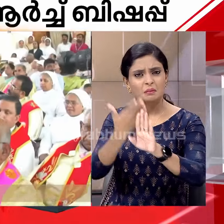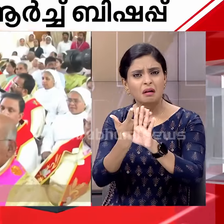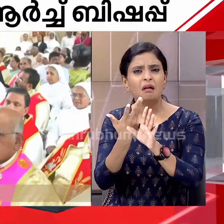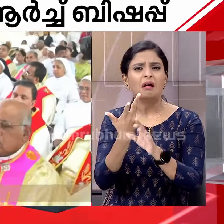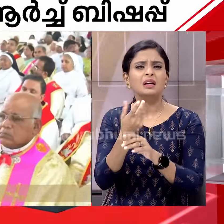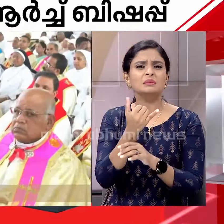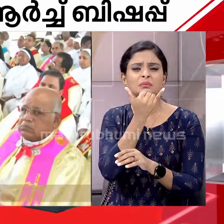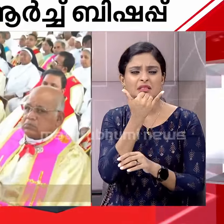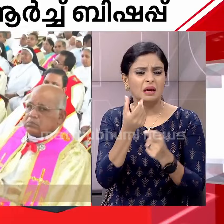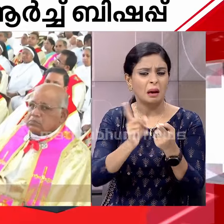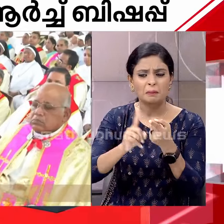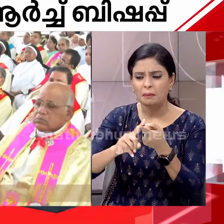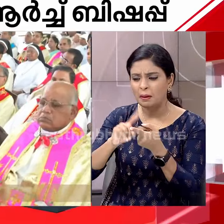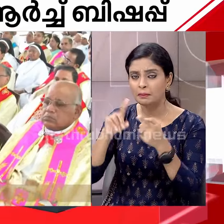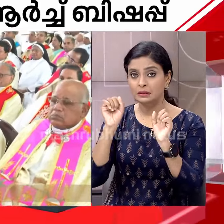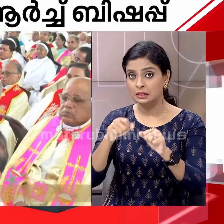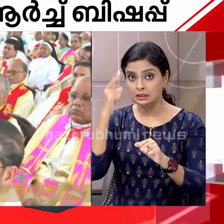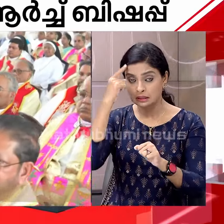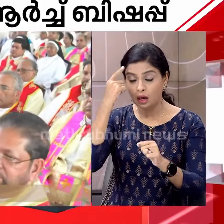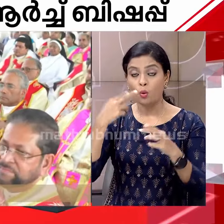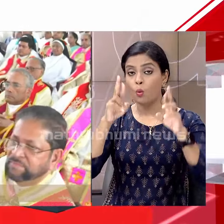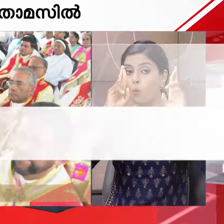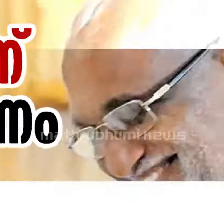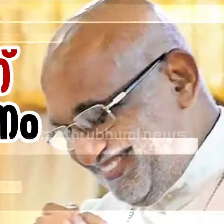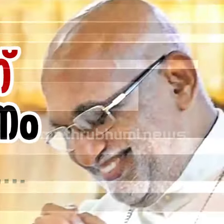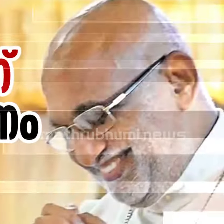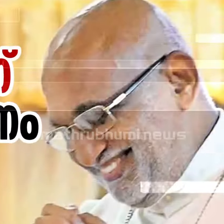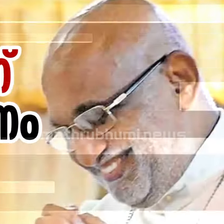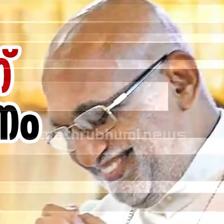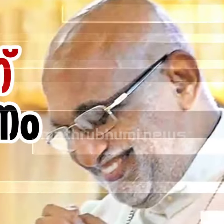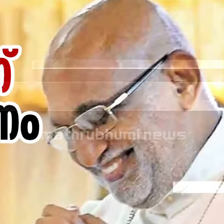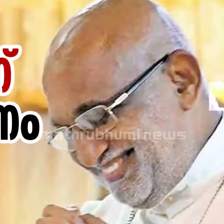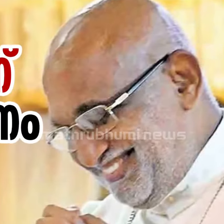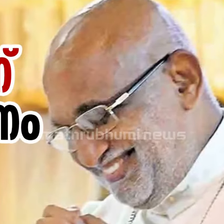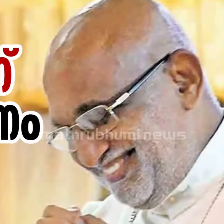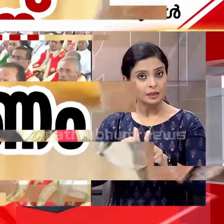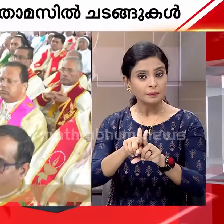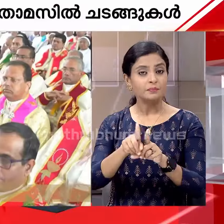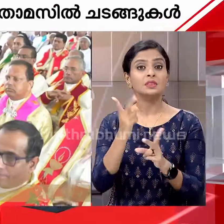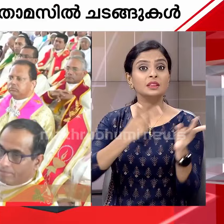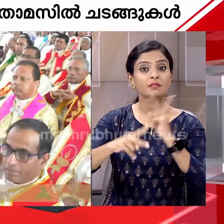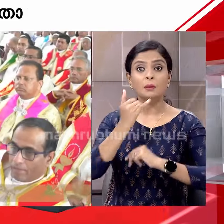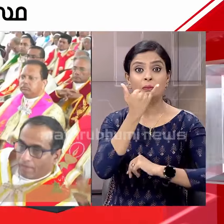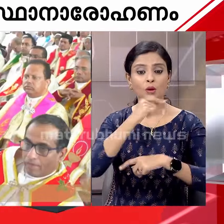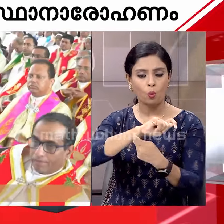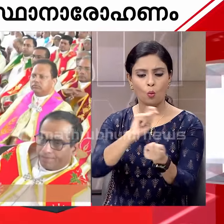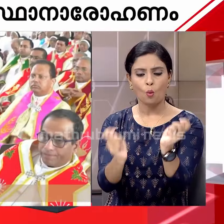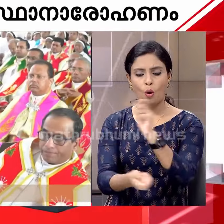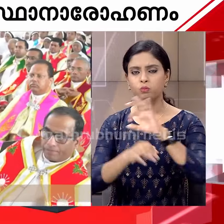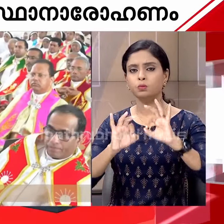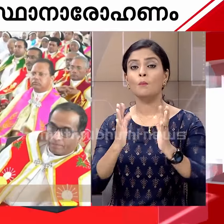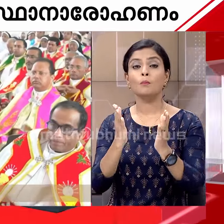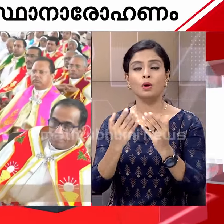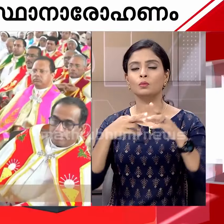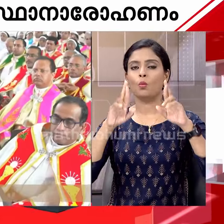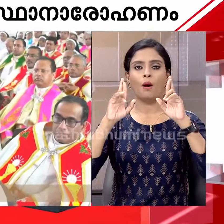പിതാവ് തിരിച്ചു പിടിക്കാൻ കഴിയും എന്ന വലിയ പ്രതീക്ഷയാണ് ജനങ്ങൾക്കും വൈദികർക്കും സഭയ്ക്ക് മുഴുവനും ഉള്ളത്. തീർച്ചയായും